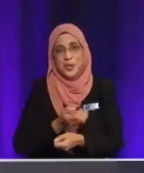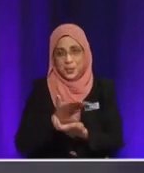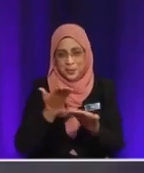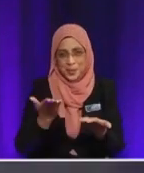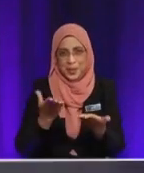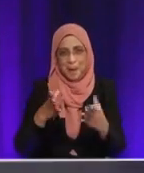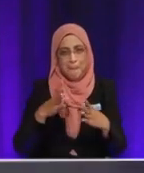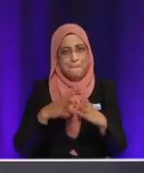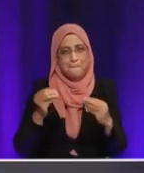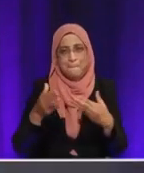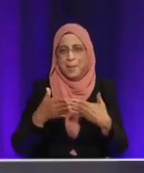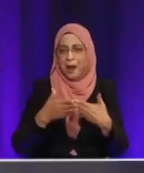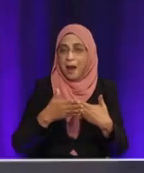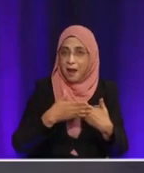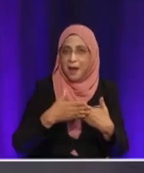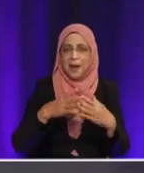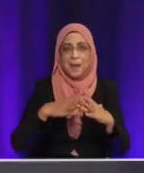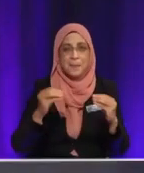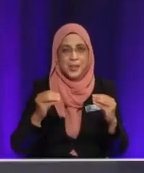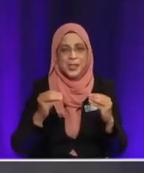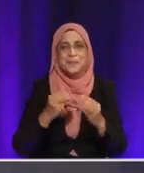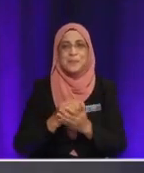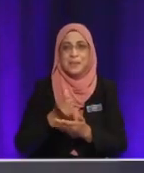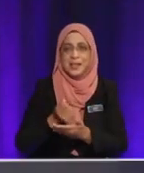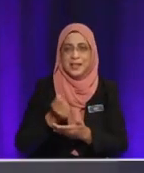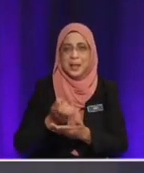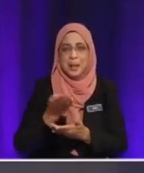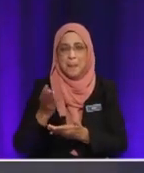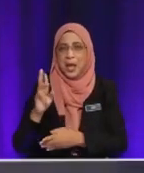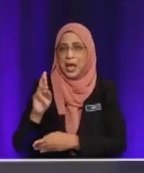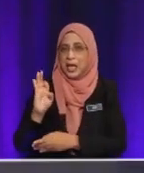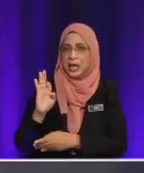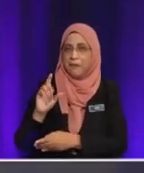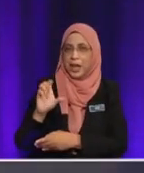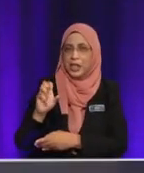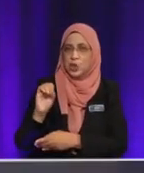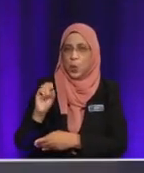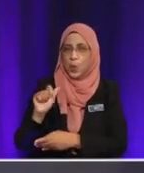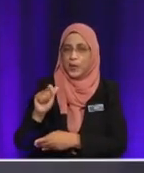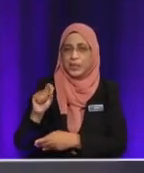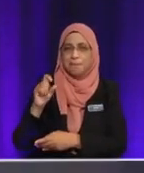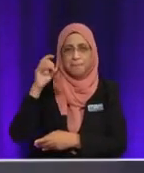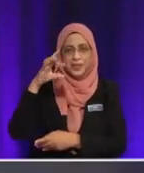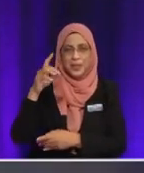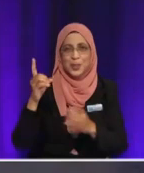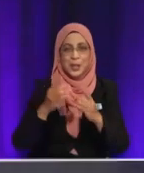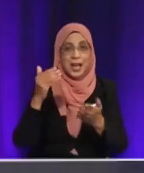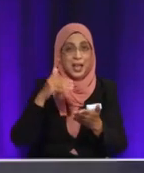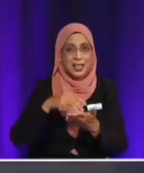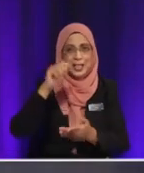hujung siaran berkaitan dengan topik refleksologi, alatan dan bahan. InsyaAllah kita berjumpa lagi di lain hari. Saya Syafika